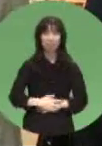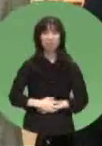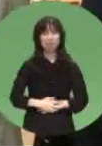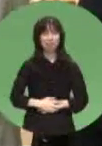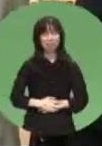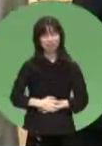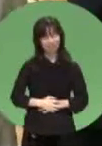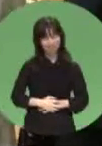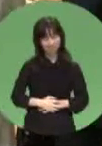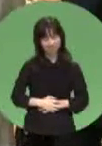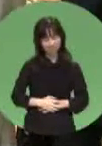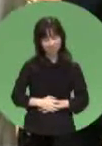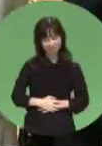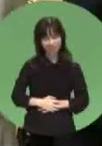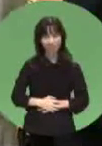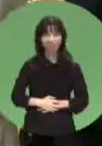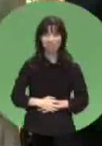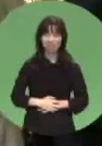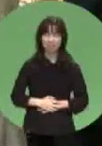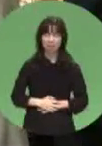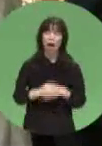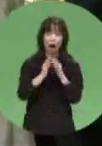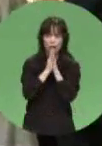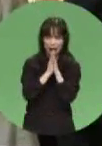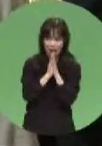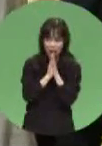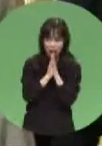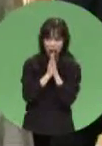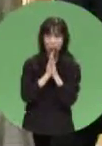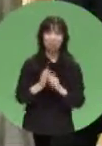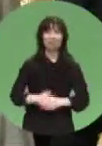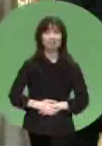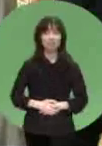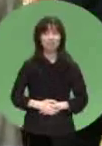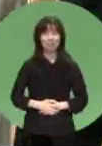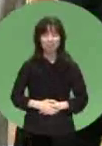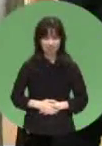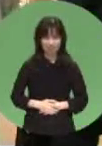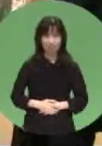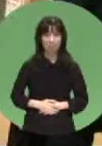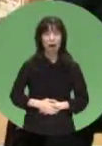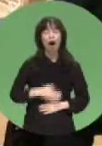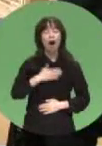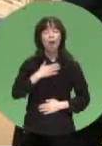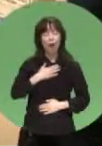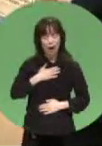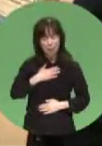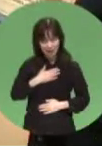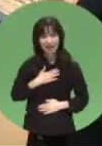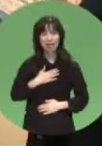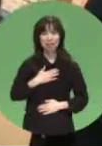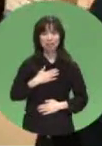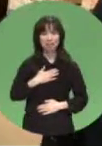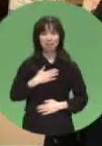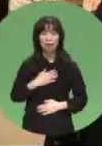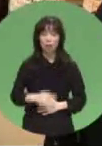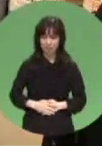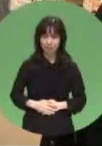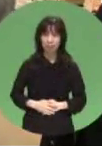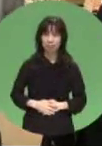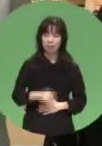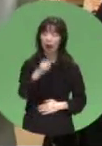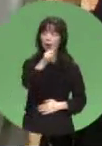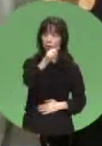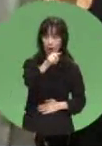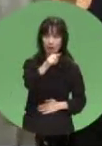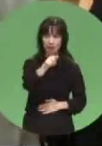うです ね、お願いします。 わかりました。特別にそうします。ちょっと前の方で、 は